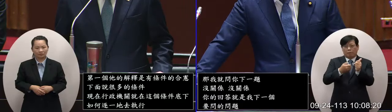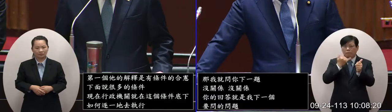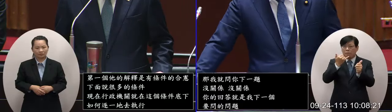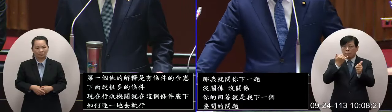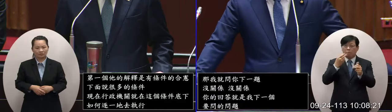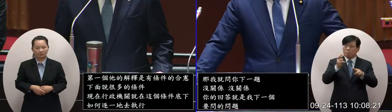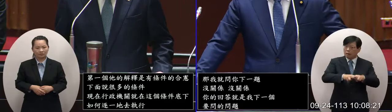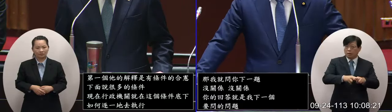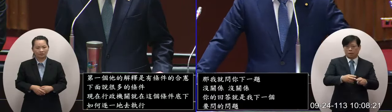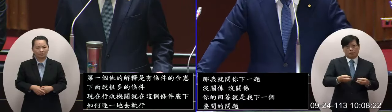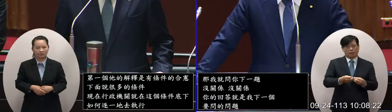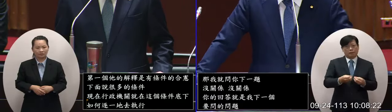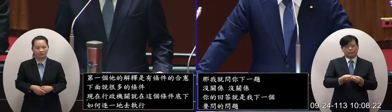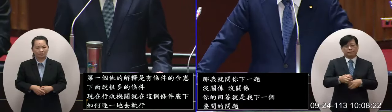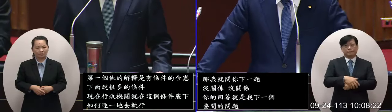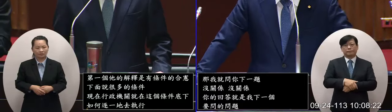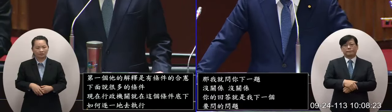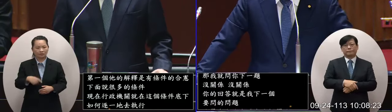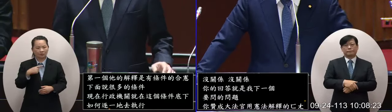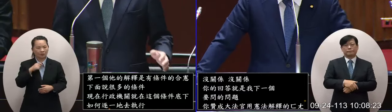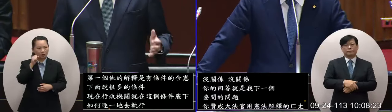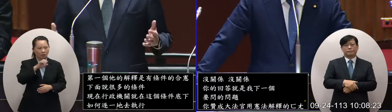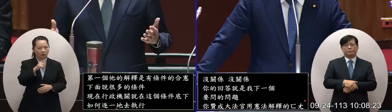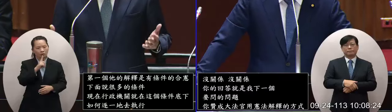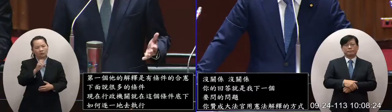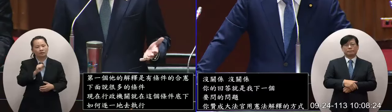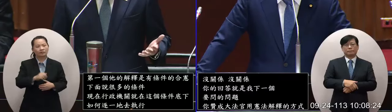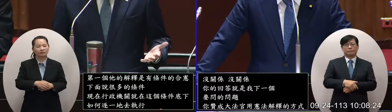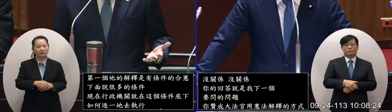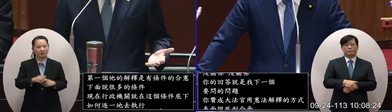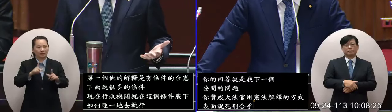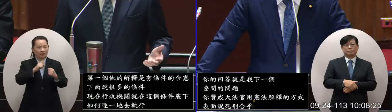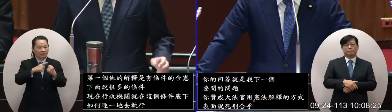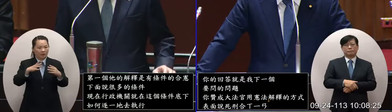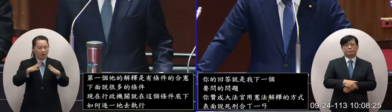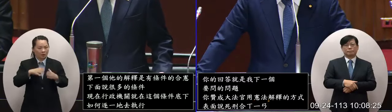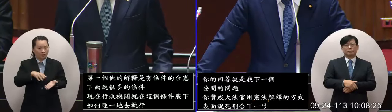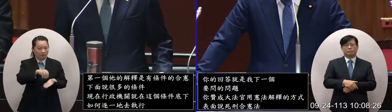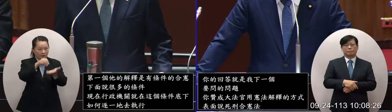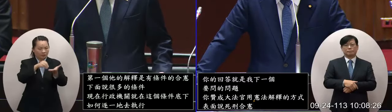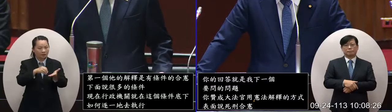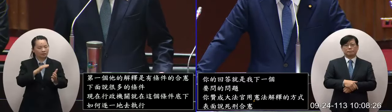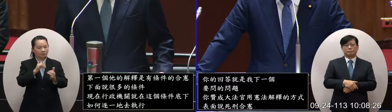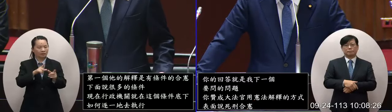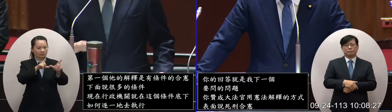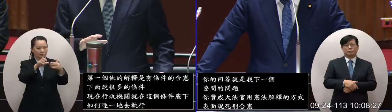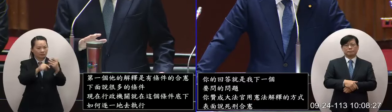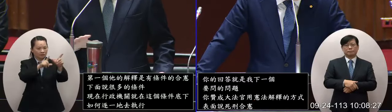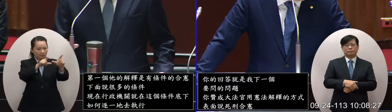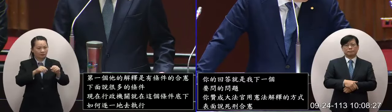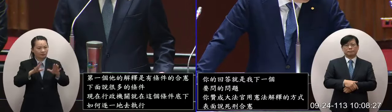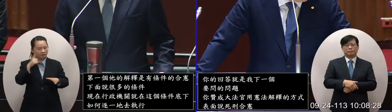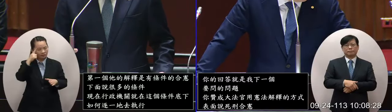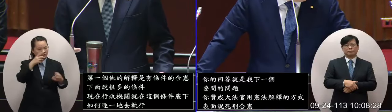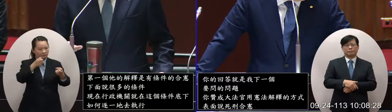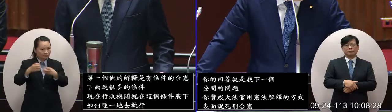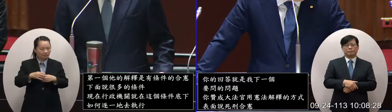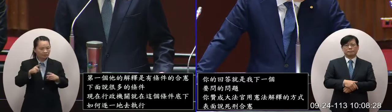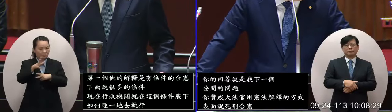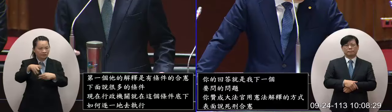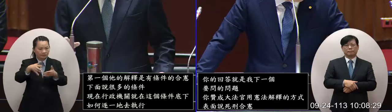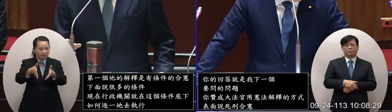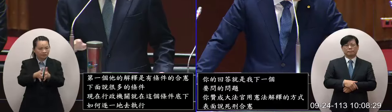废死吗？ 我不能说同意不同意，因为大法官出来，我们就只能做社会共通的标准。我们在研究，如果行政部门